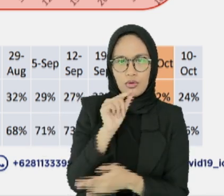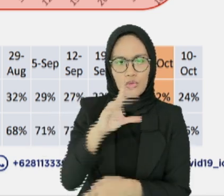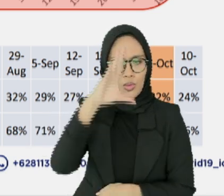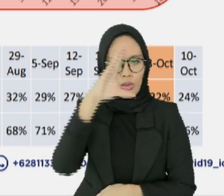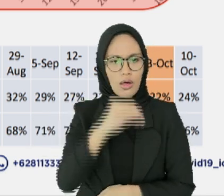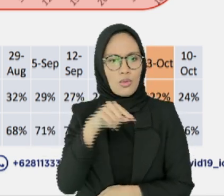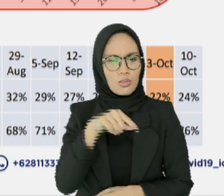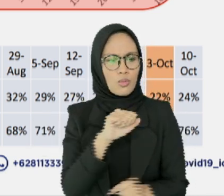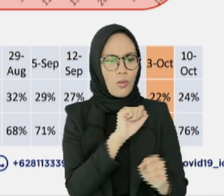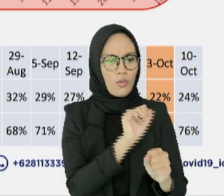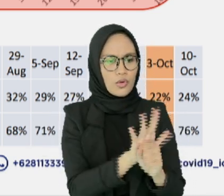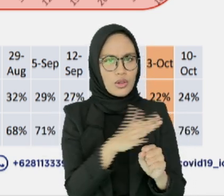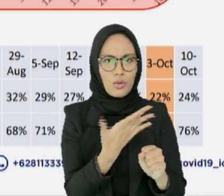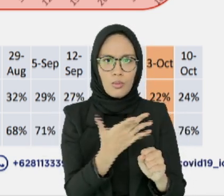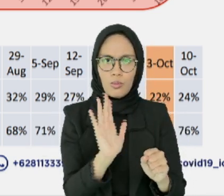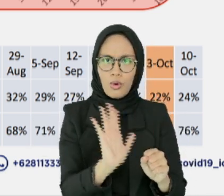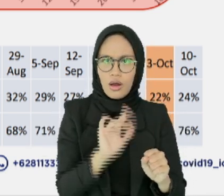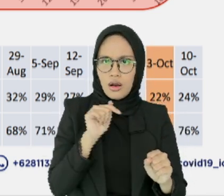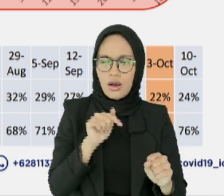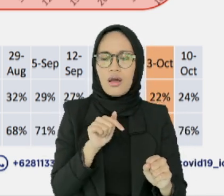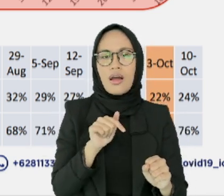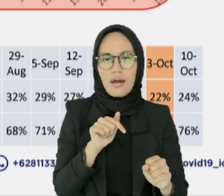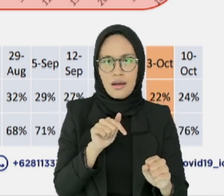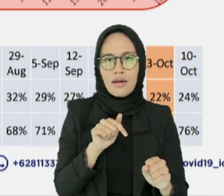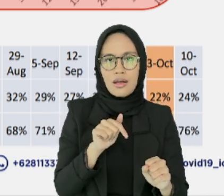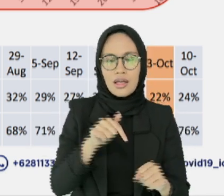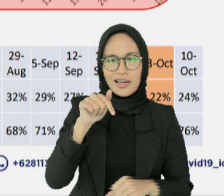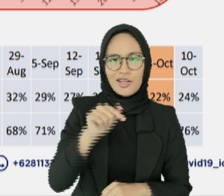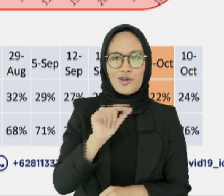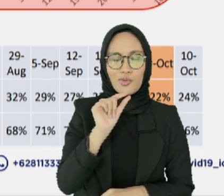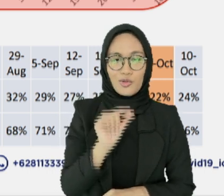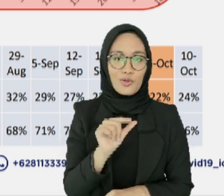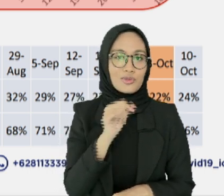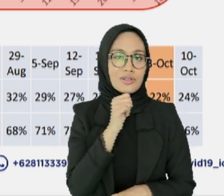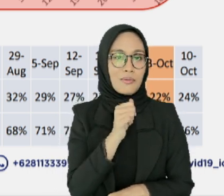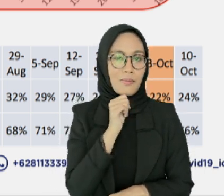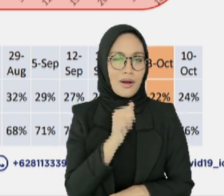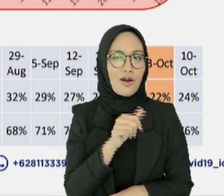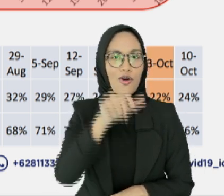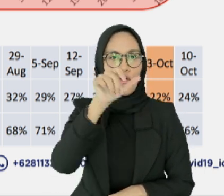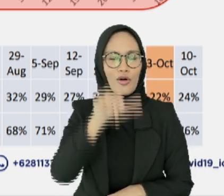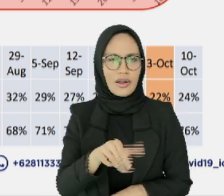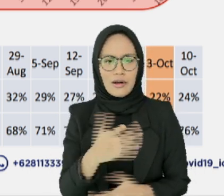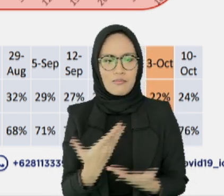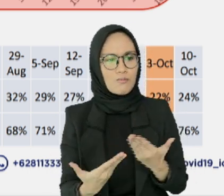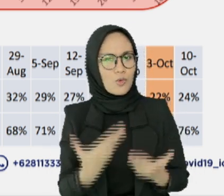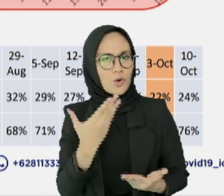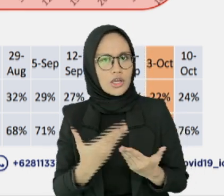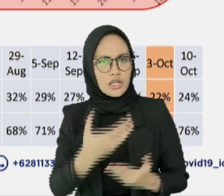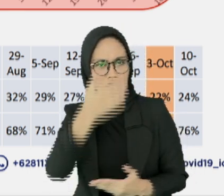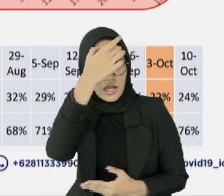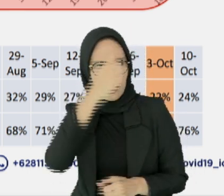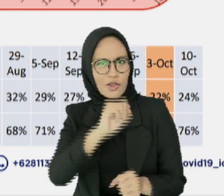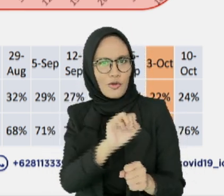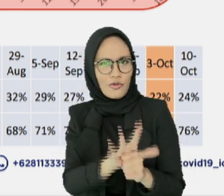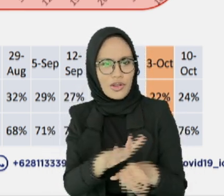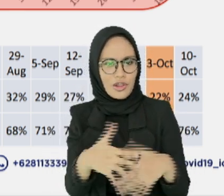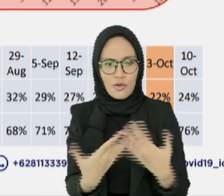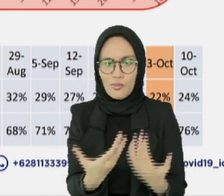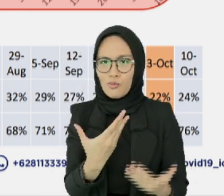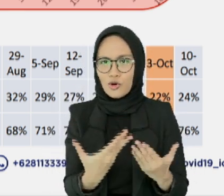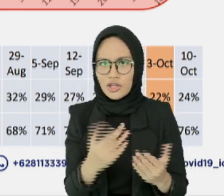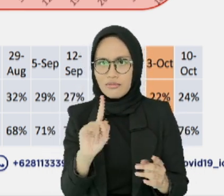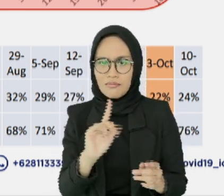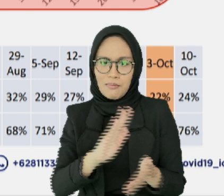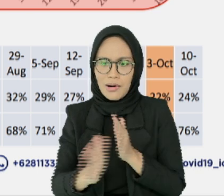diagnosis coffee 19 digunakan untuk pasien coffee 19 spek atau orang yang diduga terinfeksi